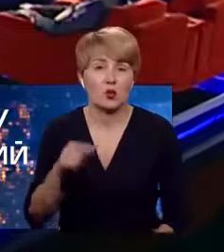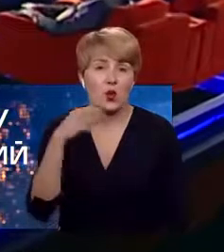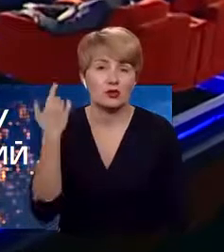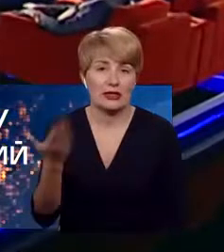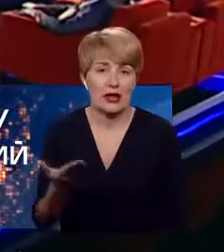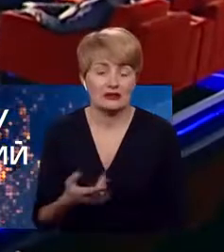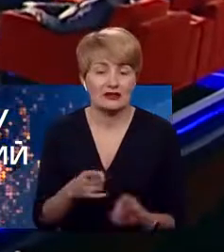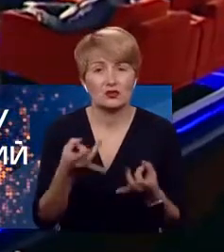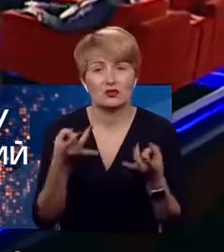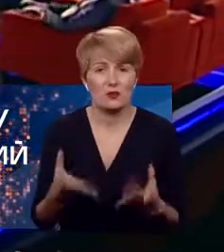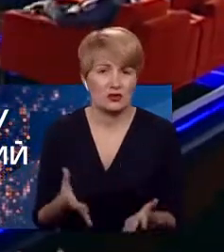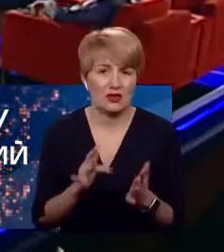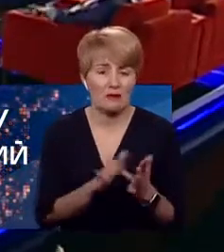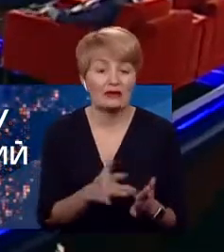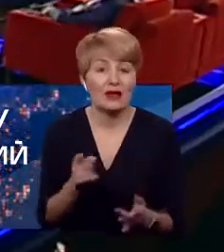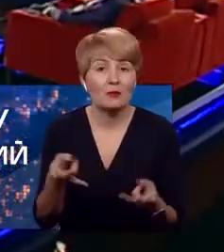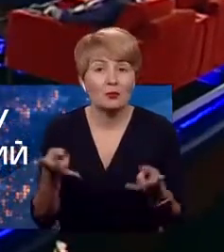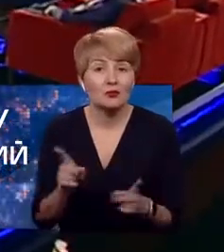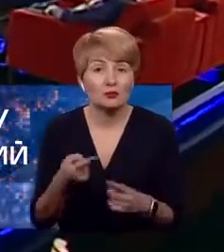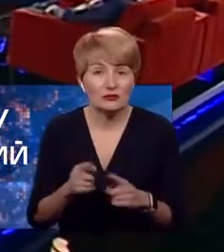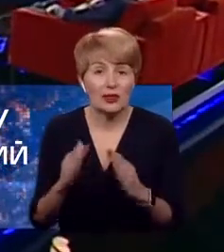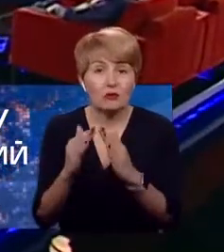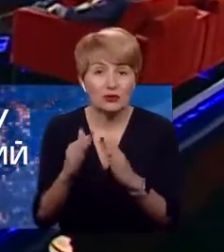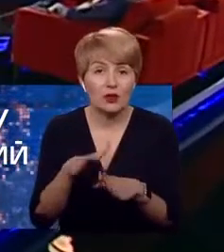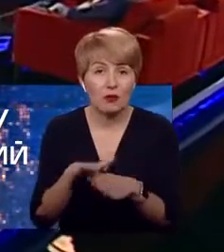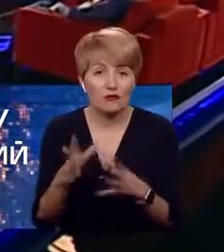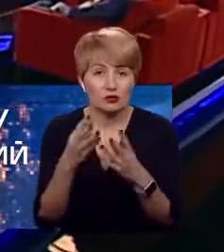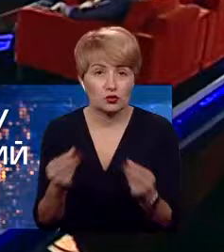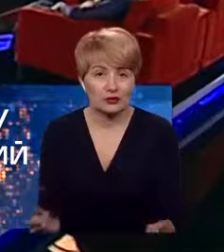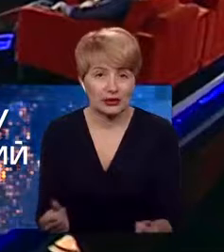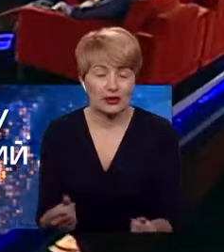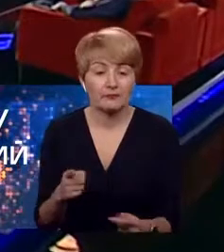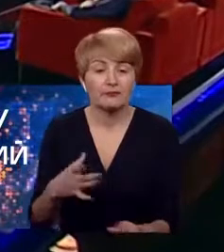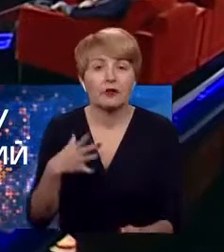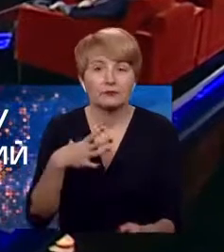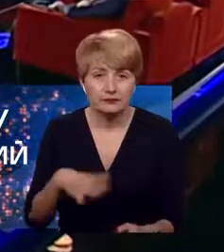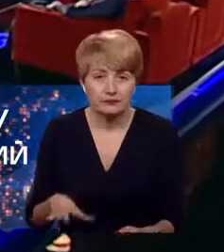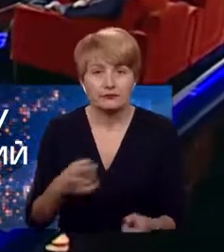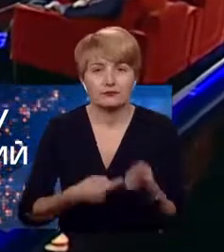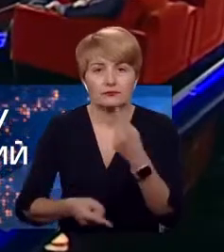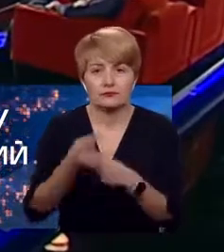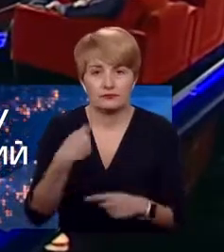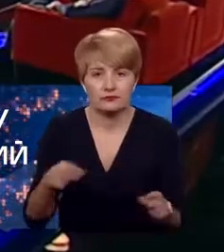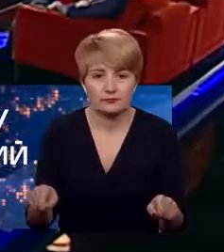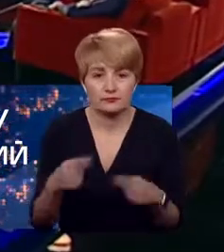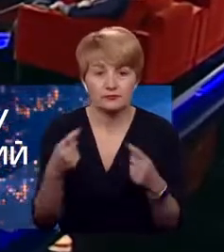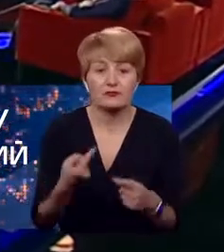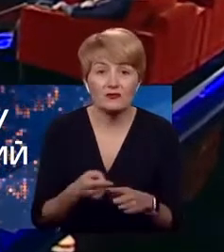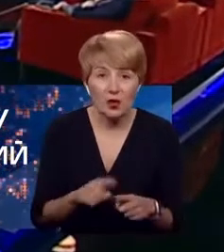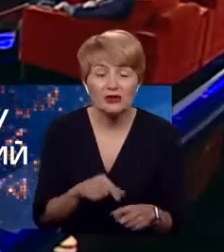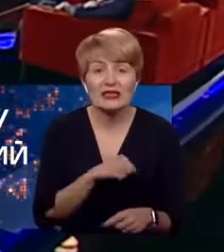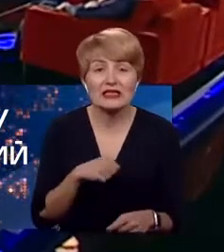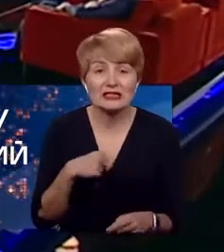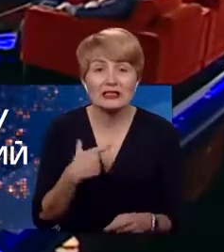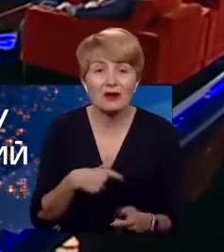мета. Їм треба, щоб цей будинок повністю зник. І тоді ми будемо вимушені знову повернутися в зашмар. Ось це реалії собівартості цін на